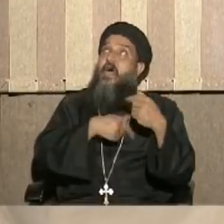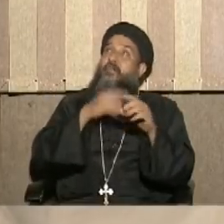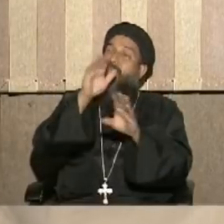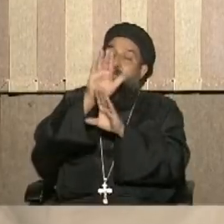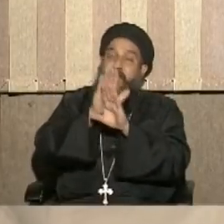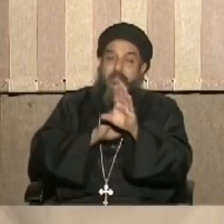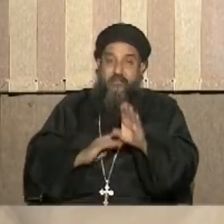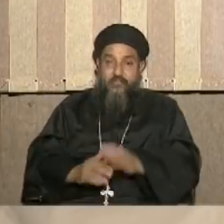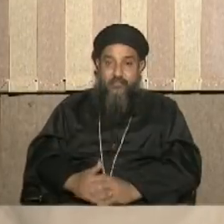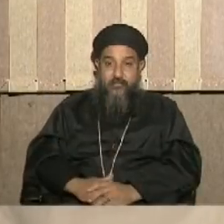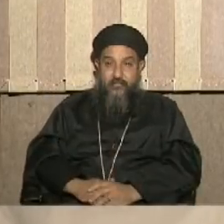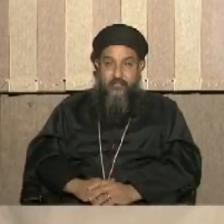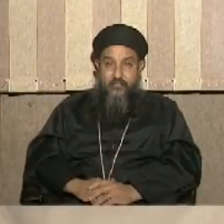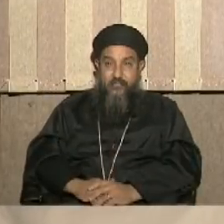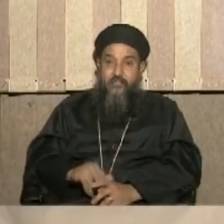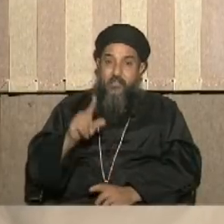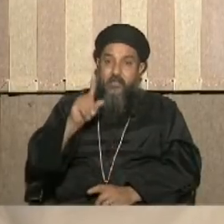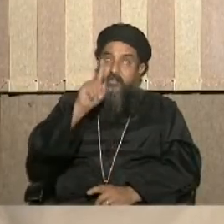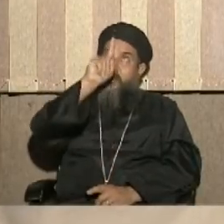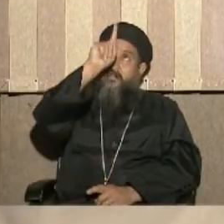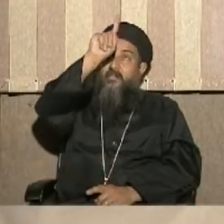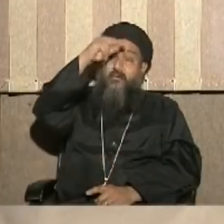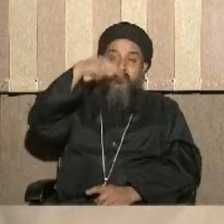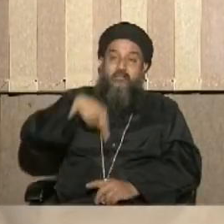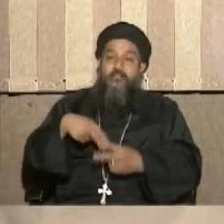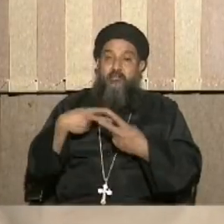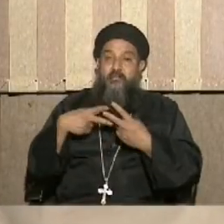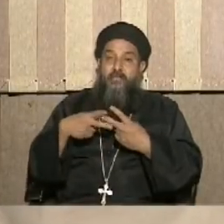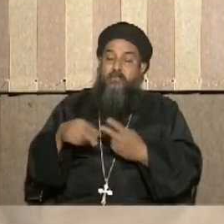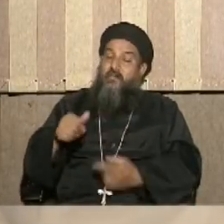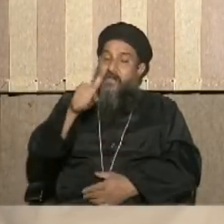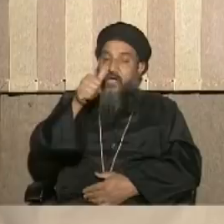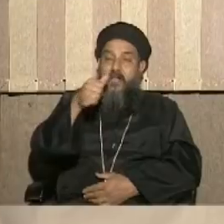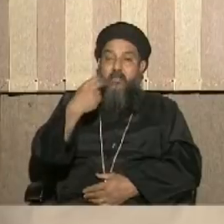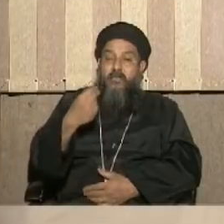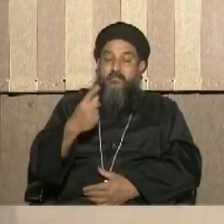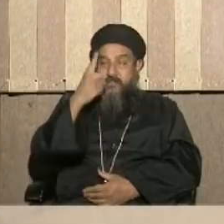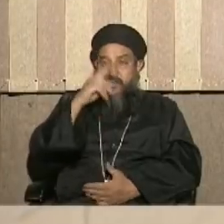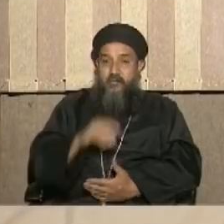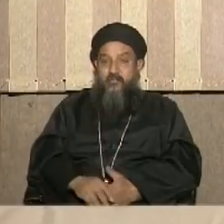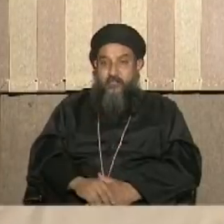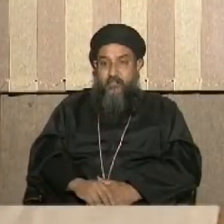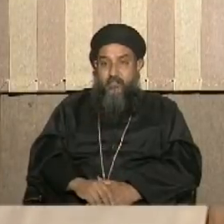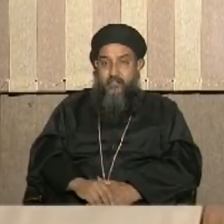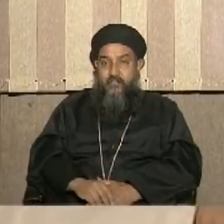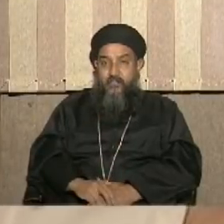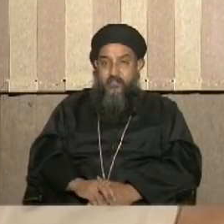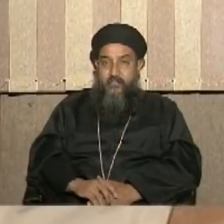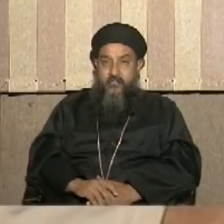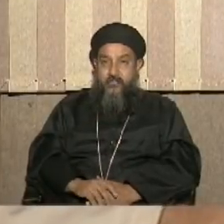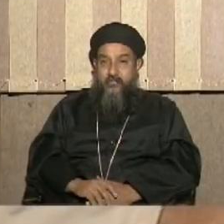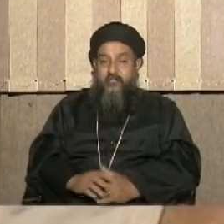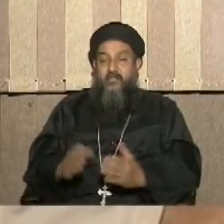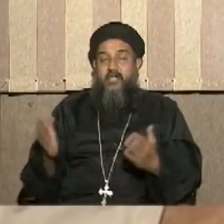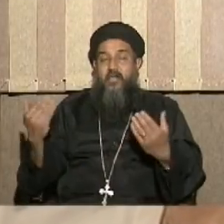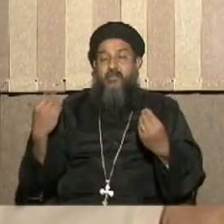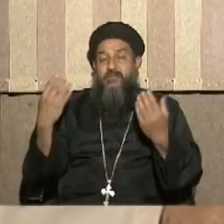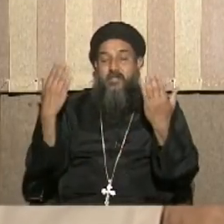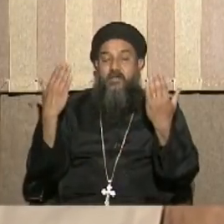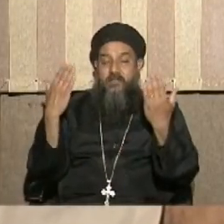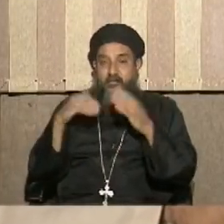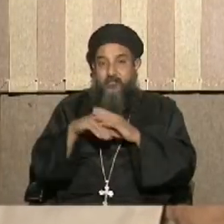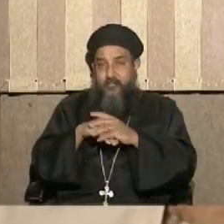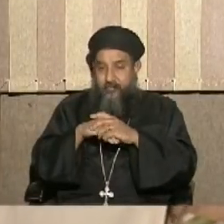حنين وهو قادر يدبر كل الخير لاولاده. تعالوا يا ابنائي نصلي.